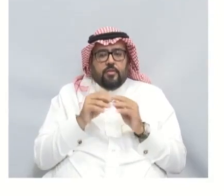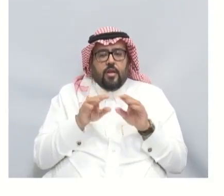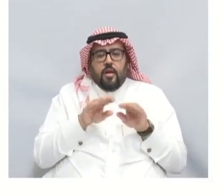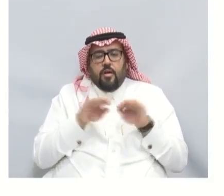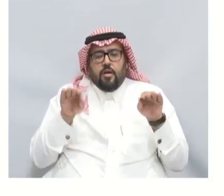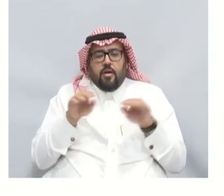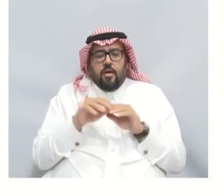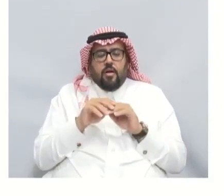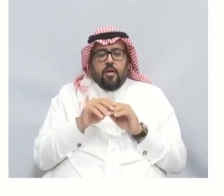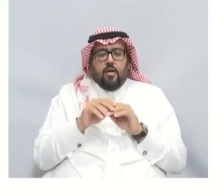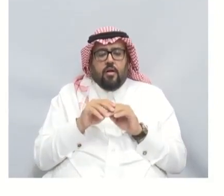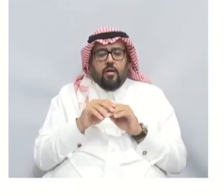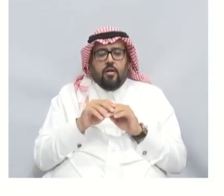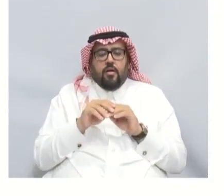المقارنة،